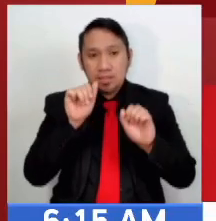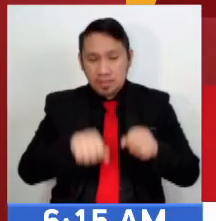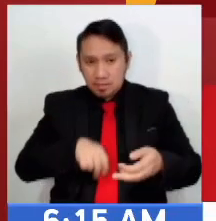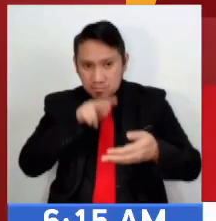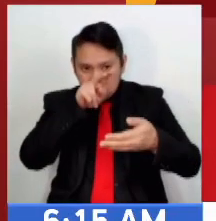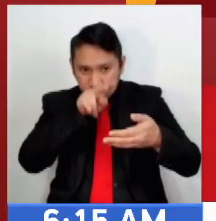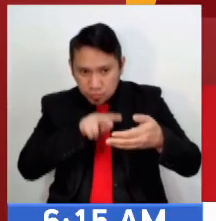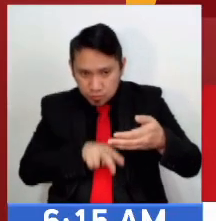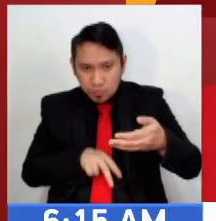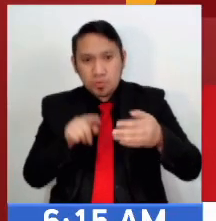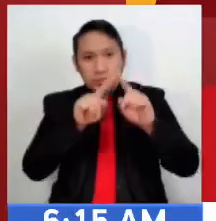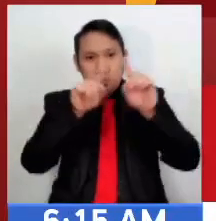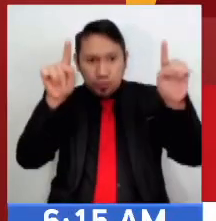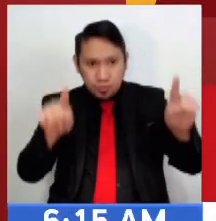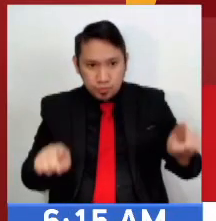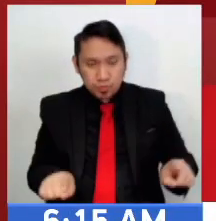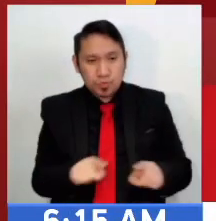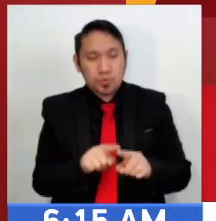boto via touchscreen.